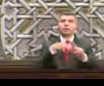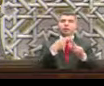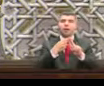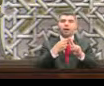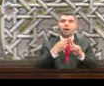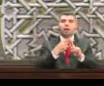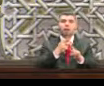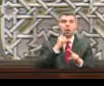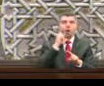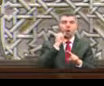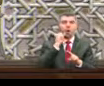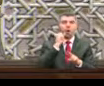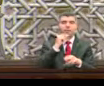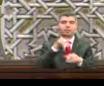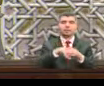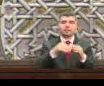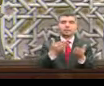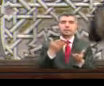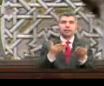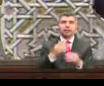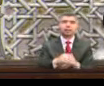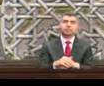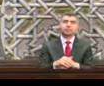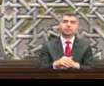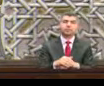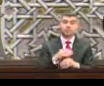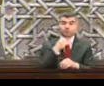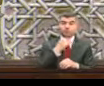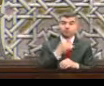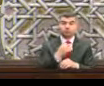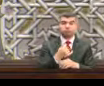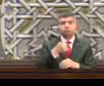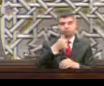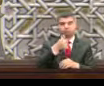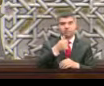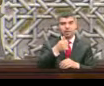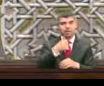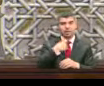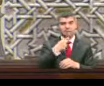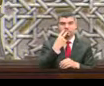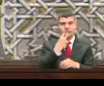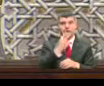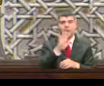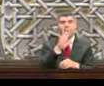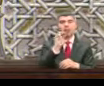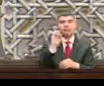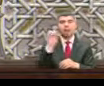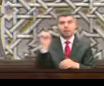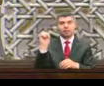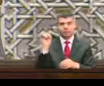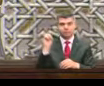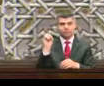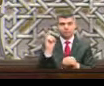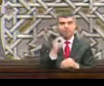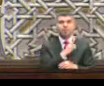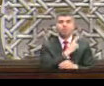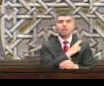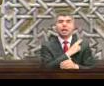تفضل. السيد الوزير، مزيان انه كاين 5,000 مدرس، ولكن اليوم